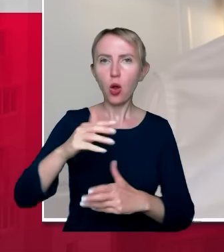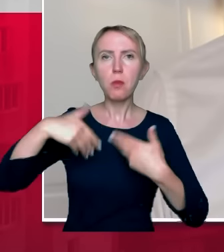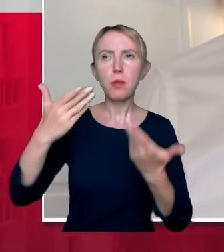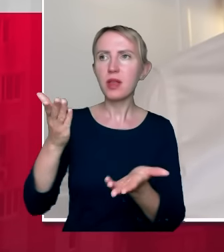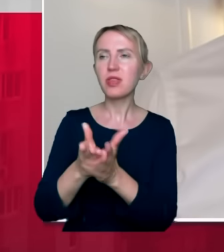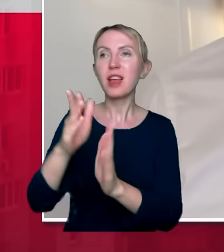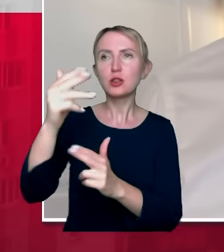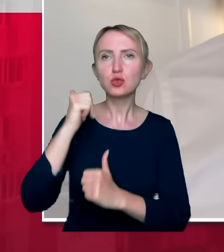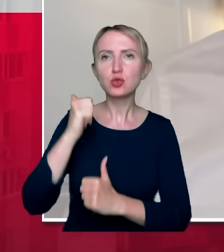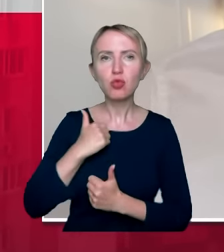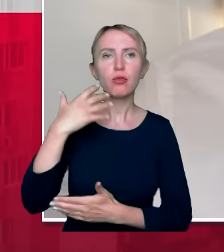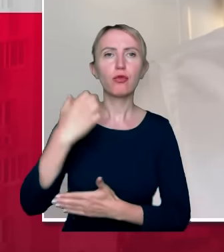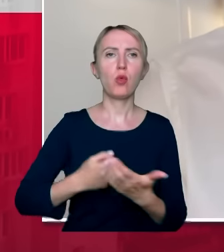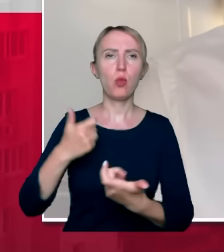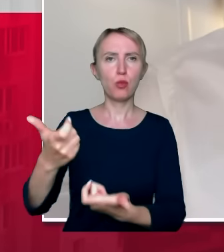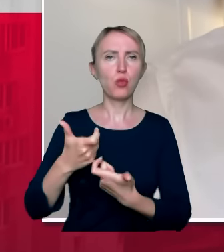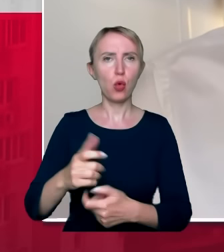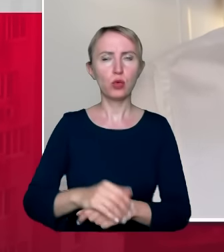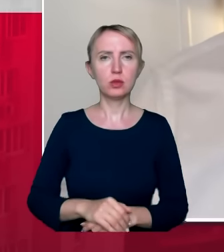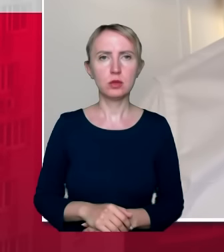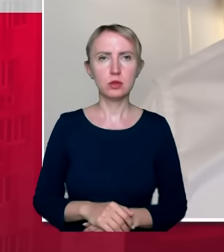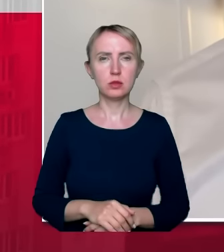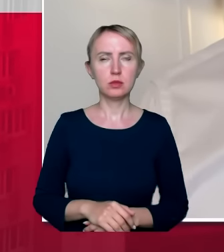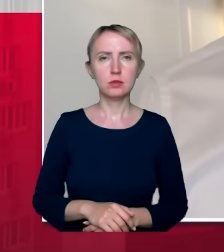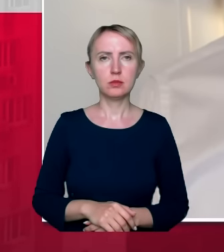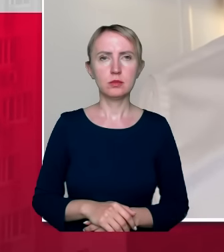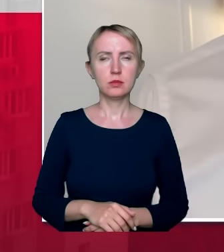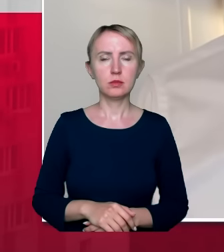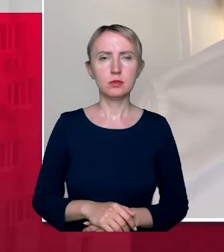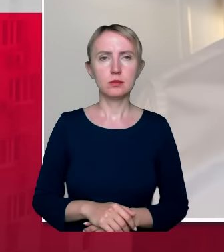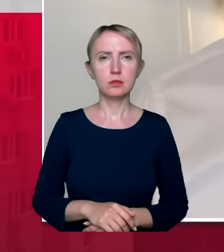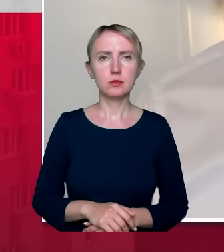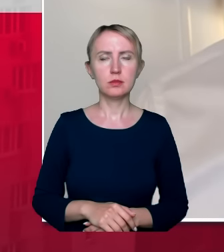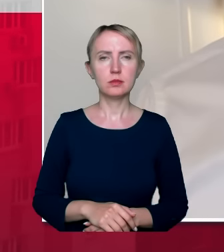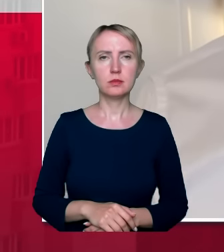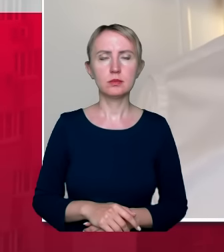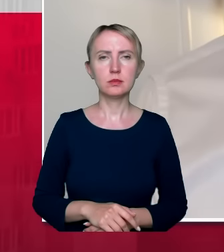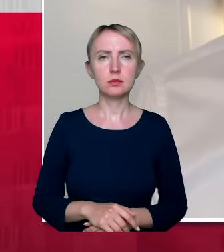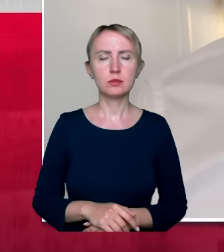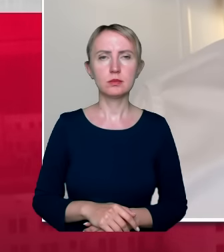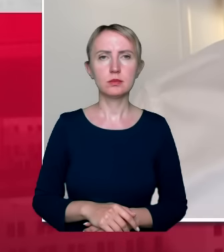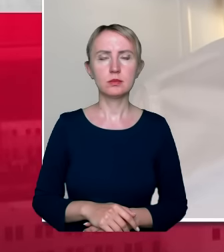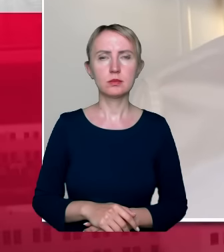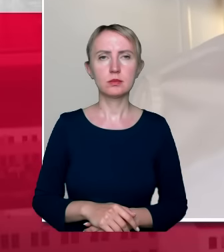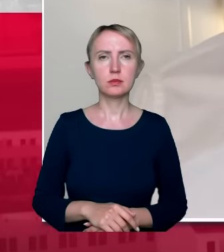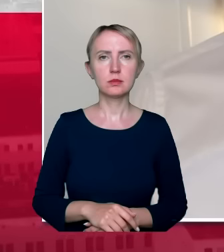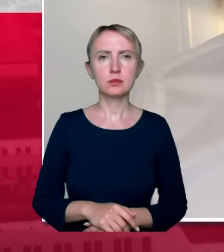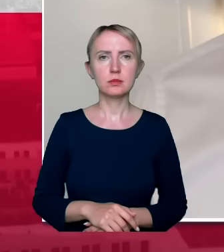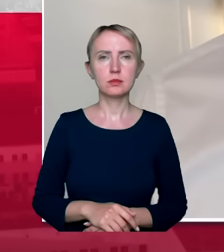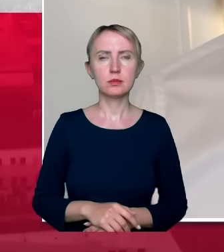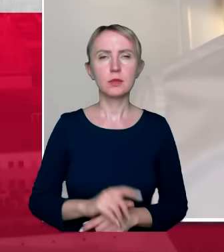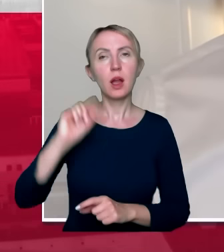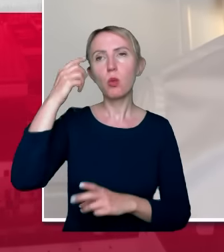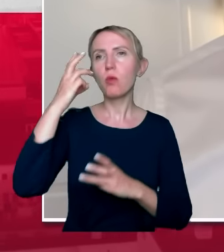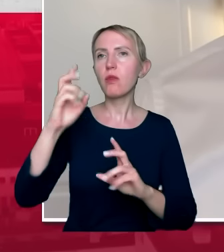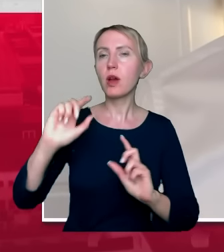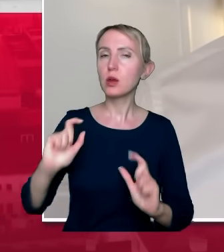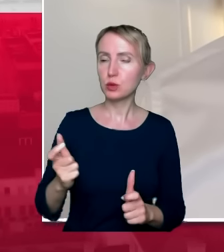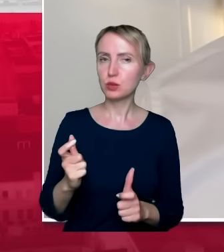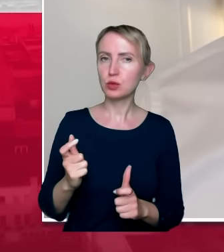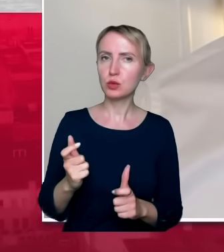do użycia broni. Do użycia broni, proszę Państwa. Natomiast co do istoty, ja